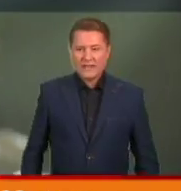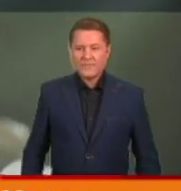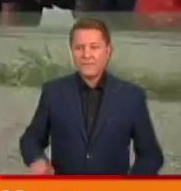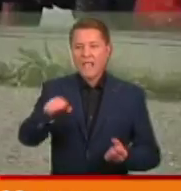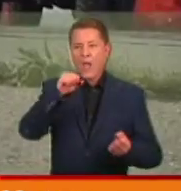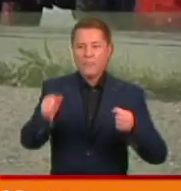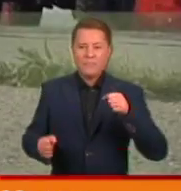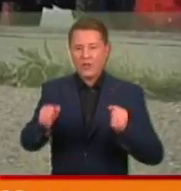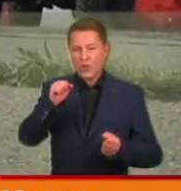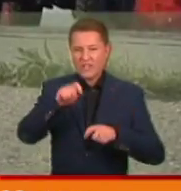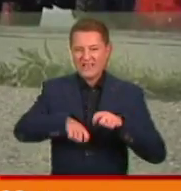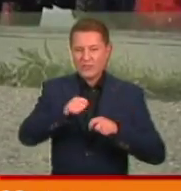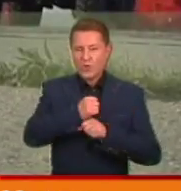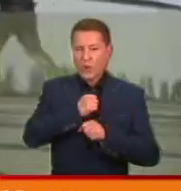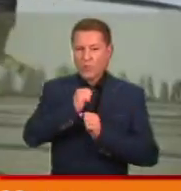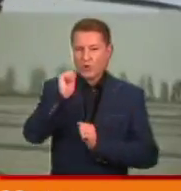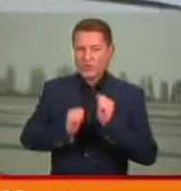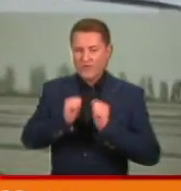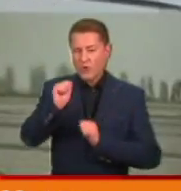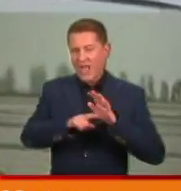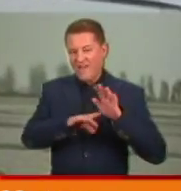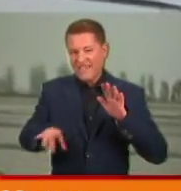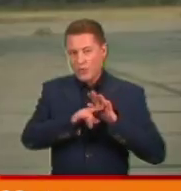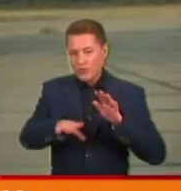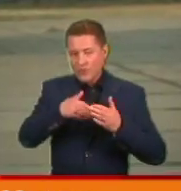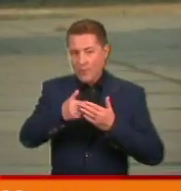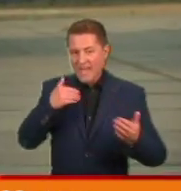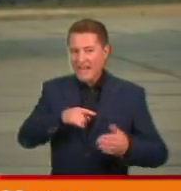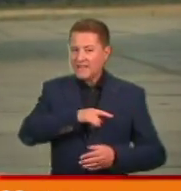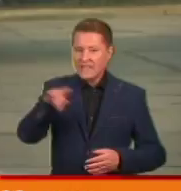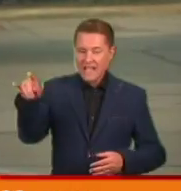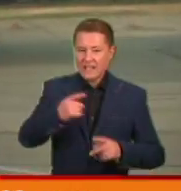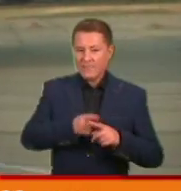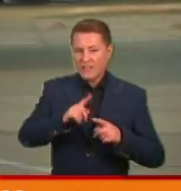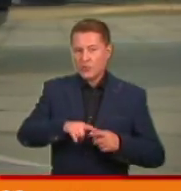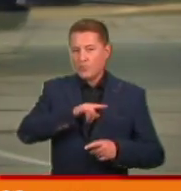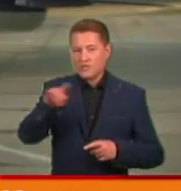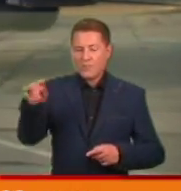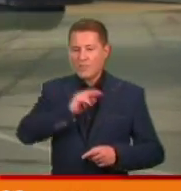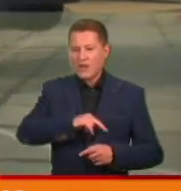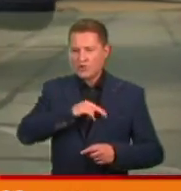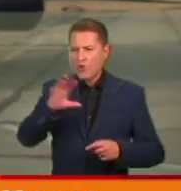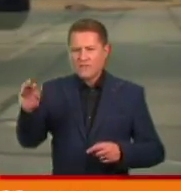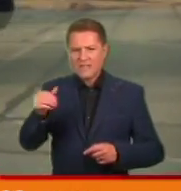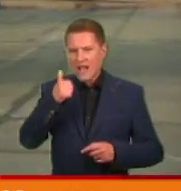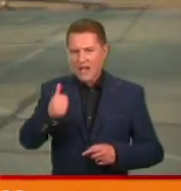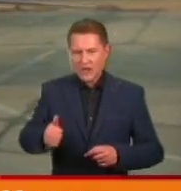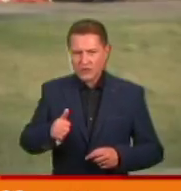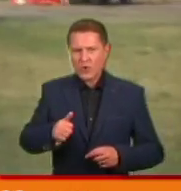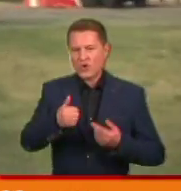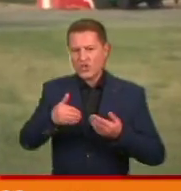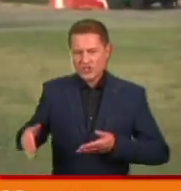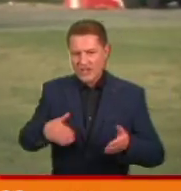Пілот тестує роботу двигуна та систем винищувача перед летом. На цьому Мігові-29 все працює штатно. Шлях на злітну смугу